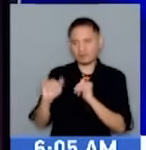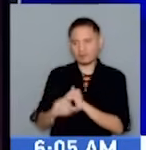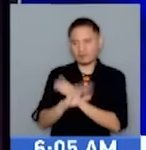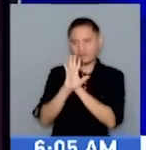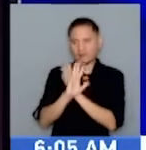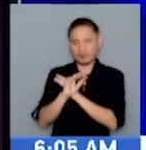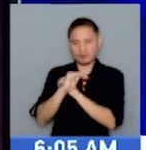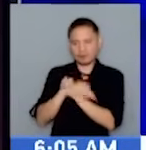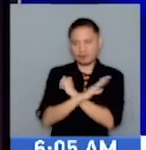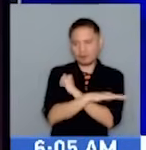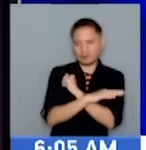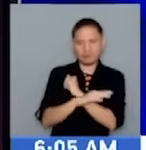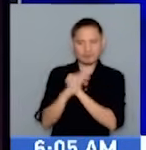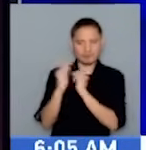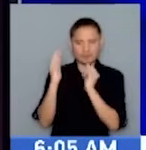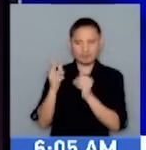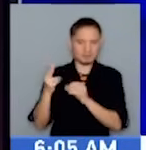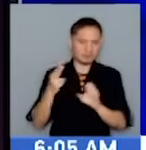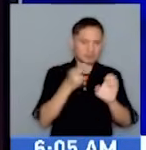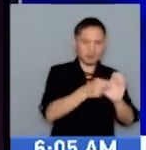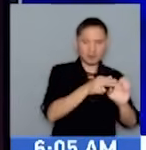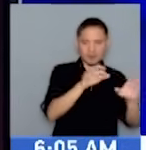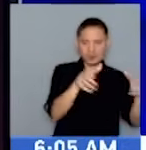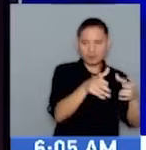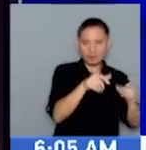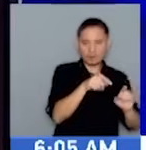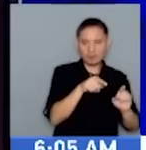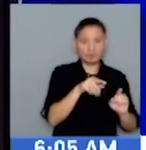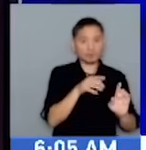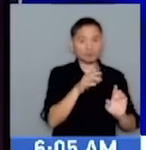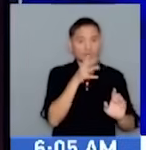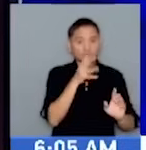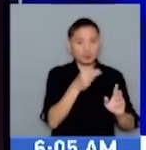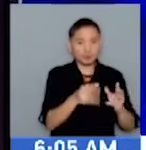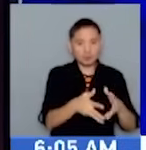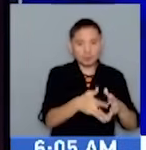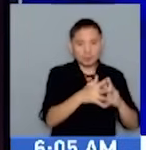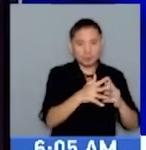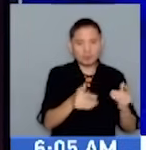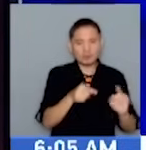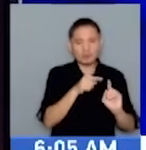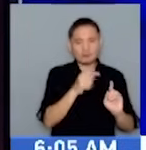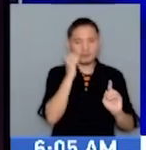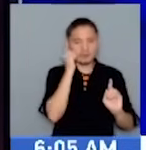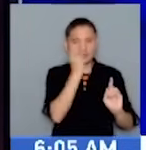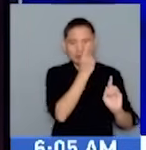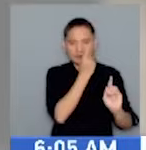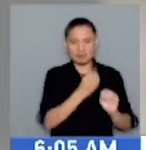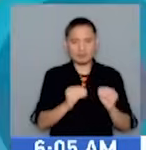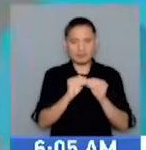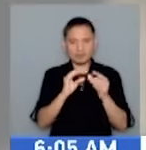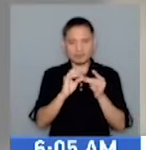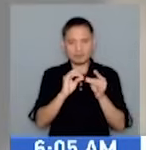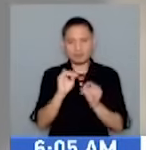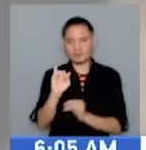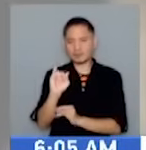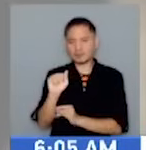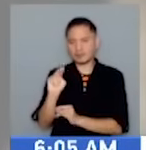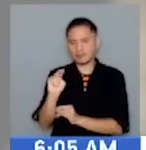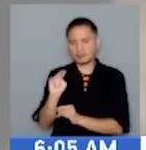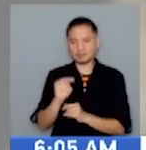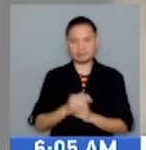ng pagbabago na binuo ni Vice President Sara Duterte. May unang balita, si Ian Cruz.